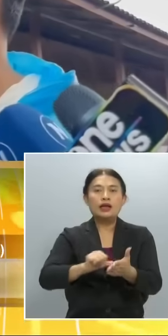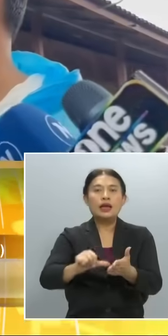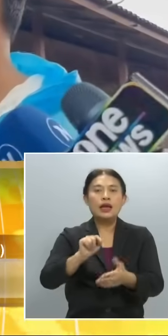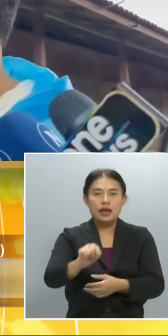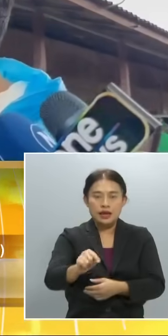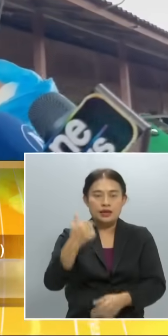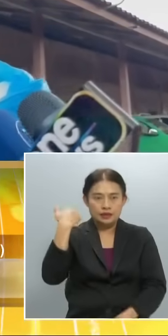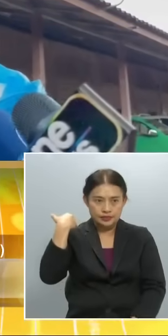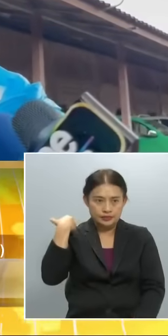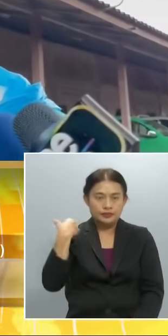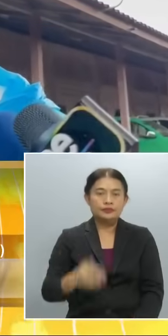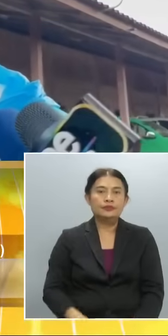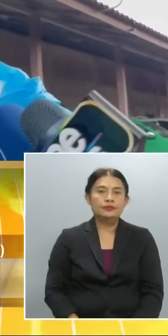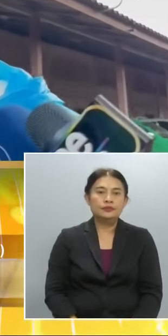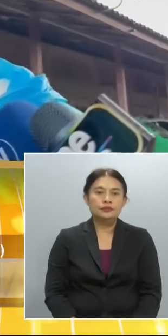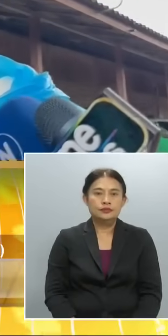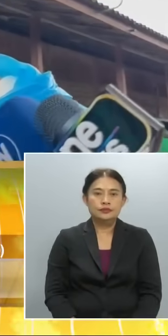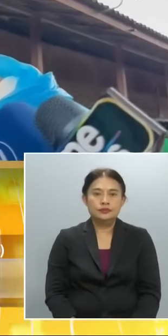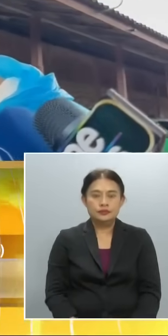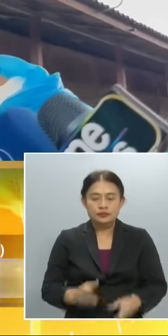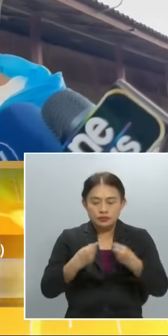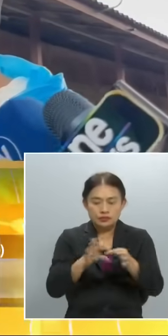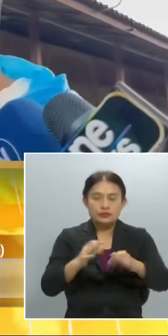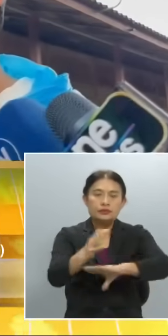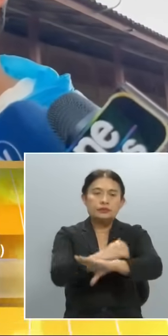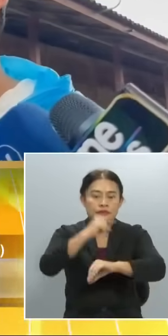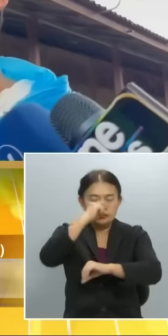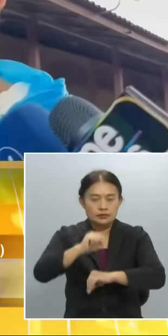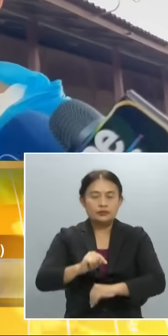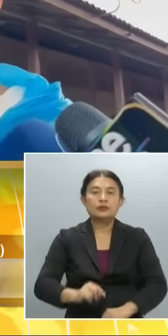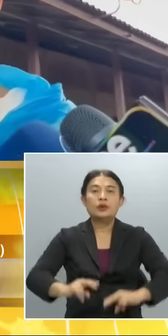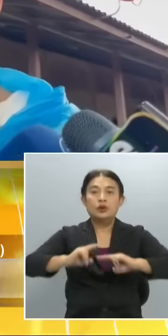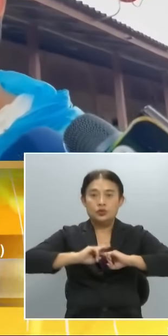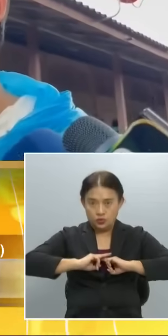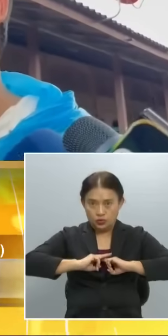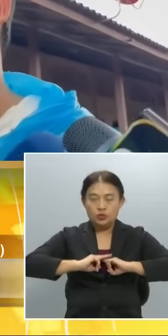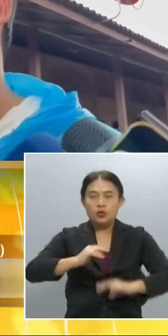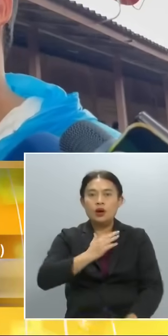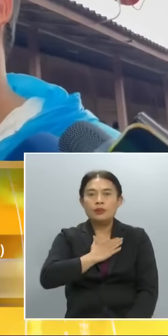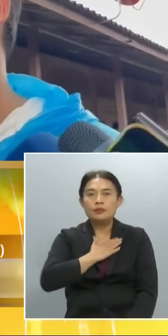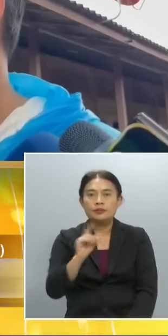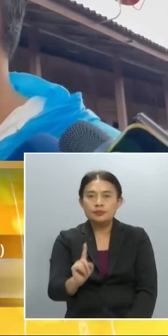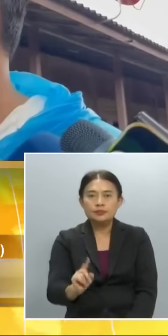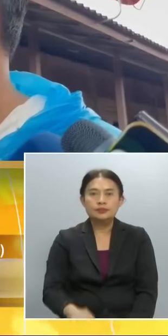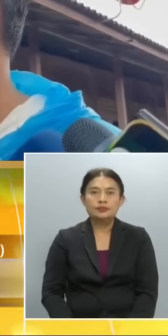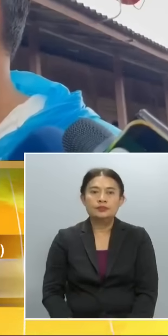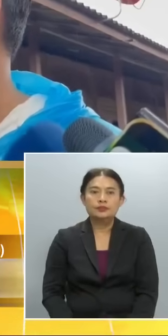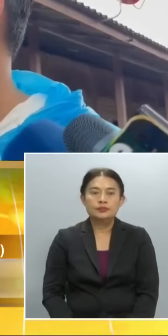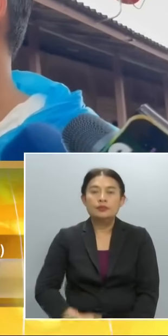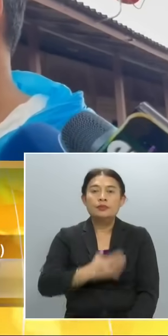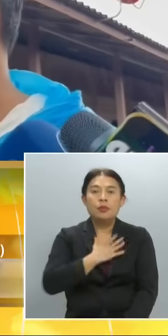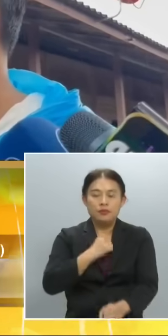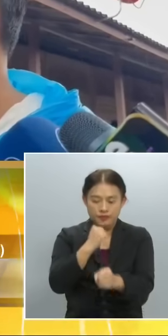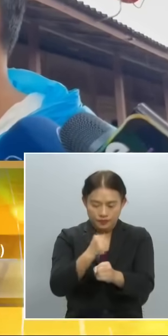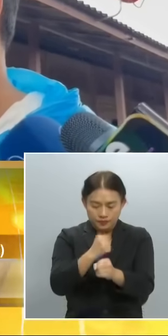เรียกวิกฤตศรัทธาให้กลับมาสู่การเมืองไทยให้ในส่วนตัวของผมก็ยังยืนยันว่าจะทำงานที่จะคอย